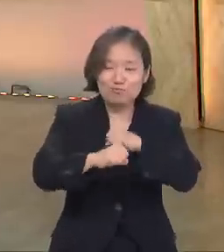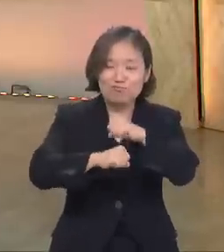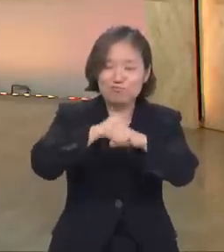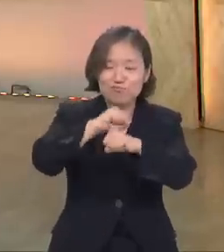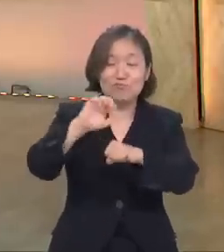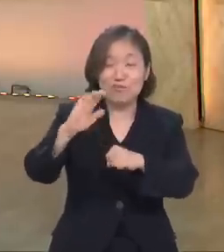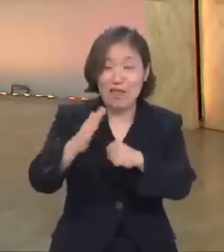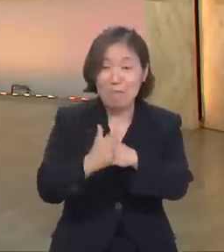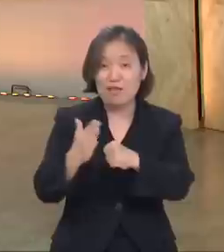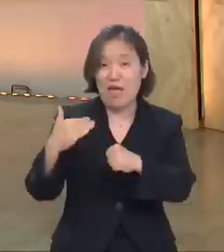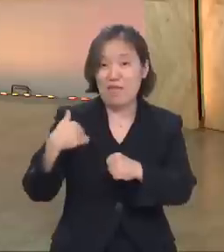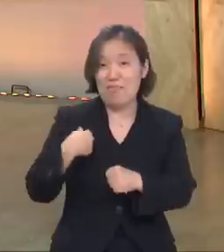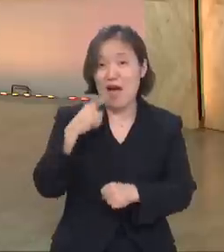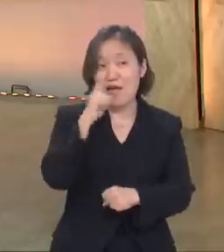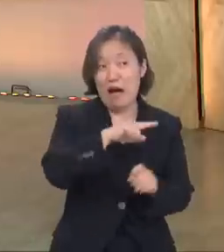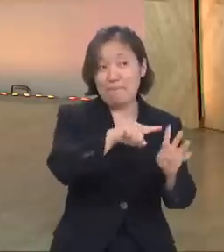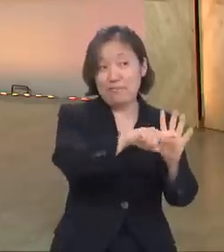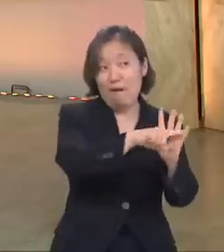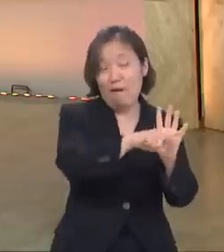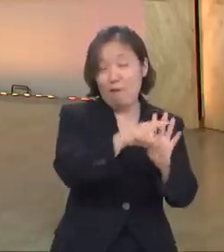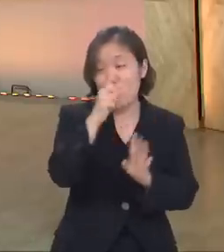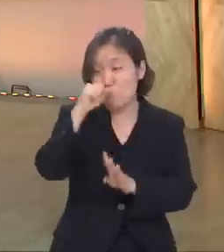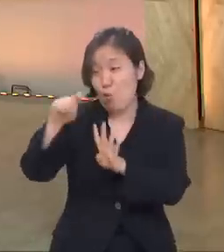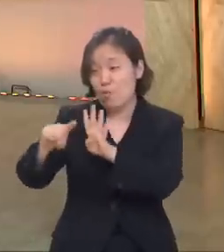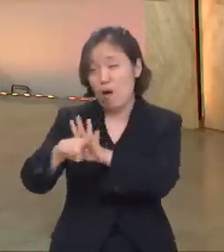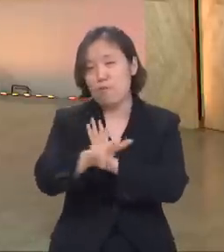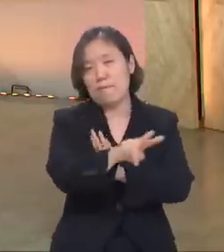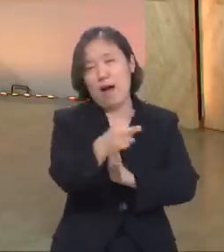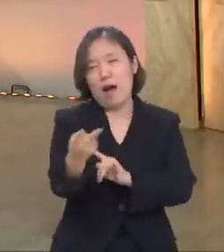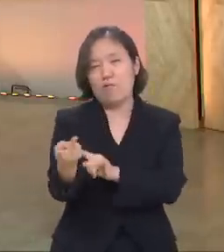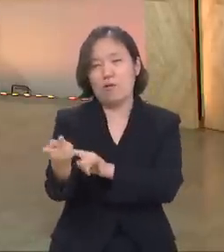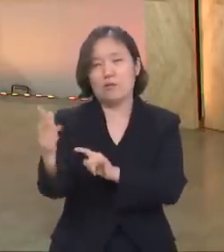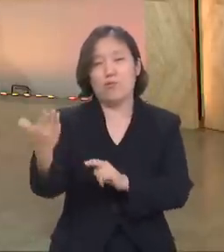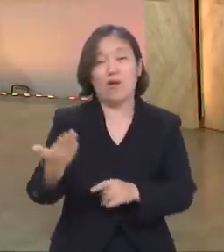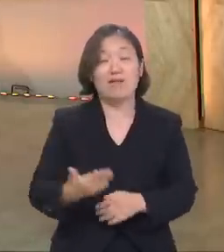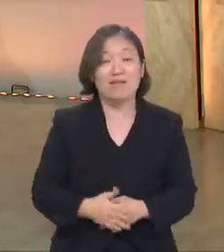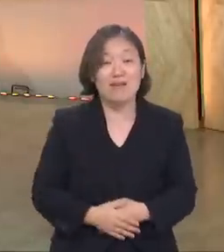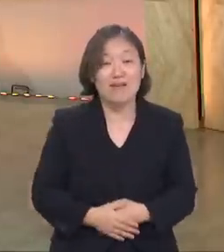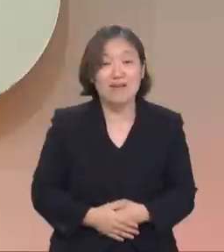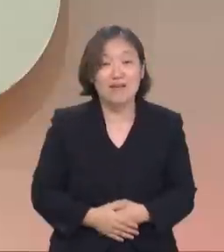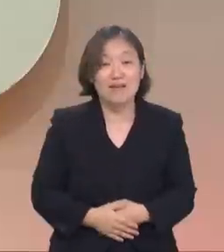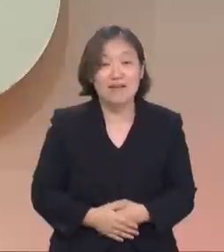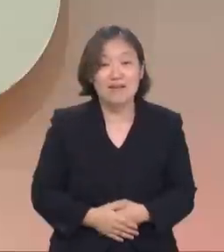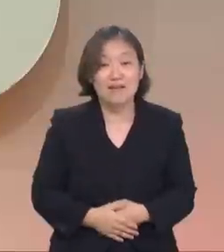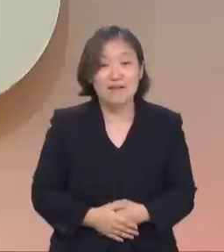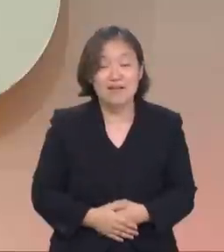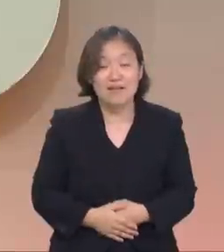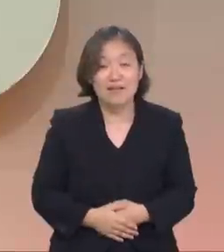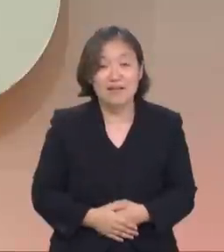바꿔 버린 겁니다 그래서 제가 늘 여러분들한테 말씀드리죠 불교는